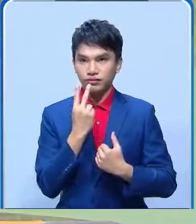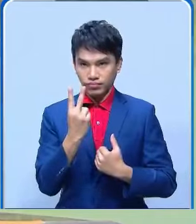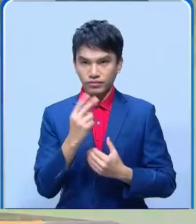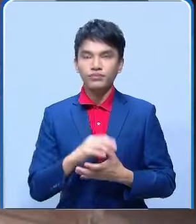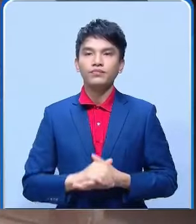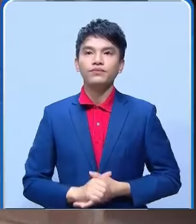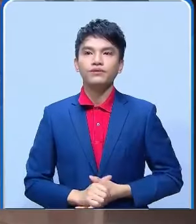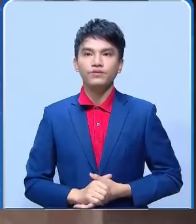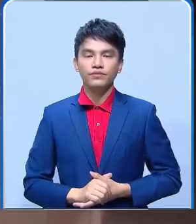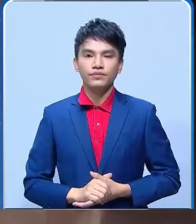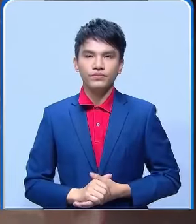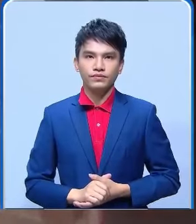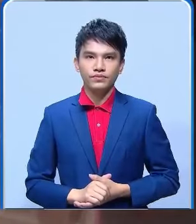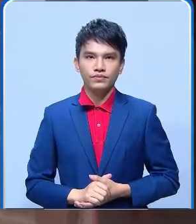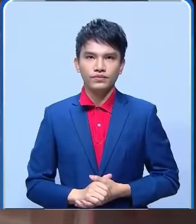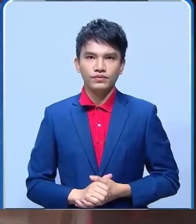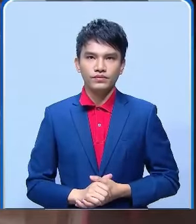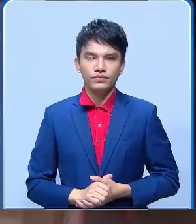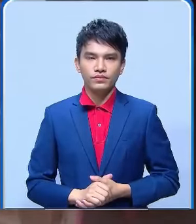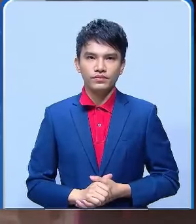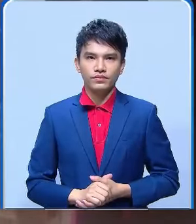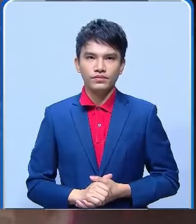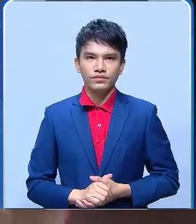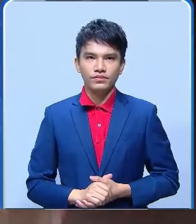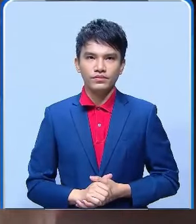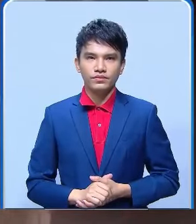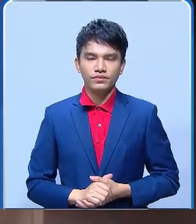ยายเห็นลูกยัง